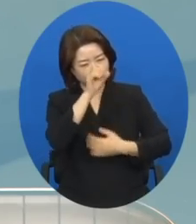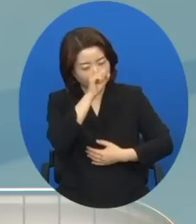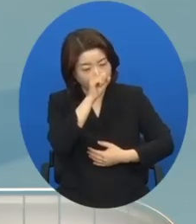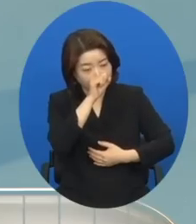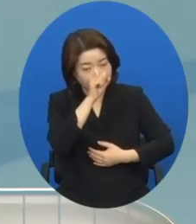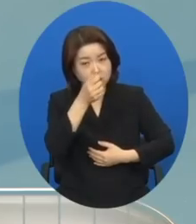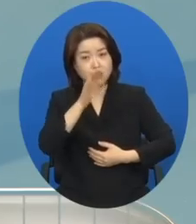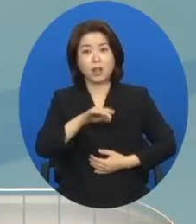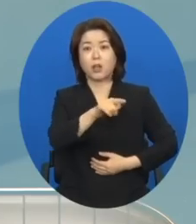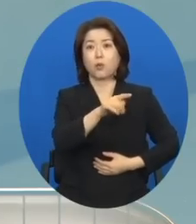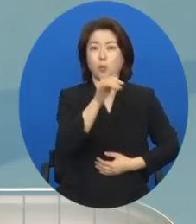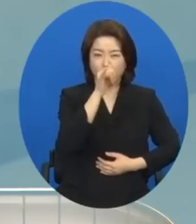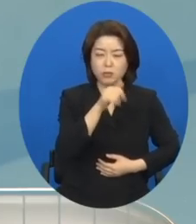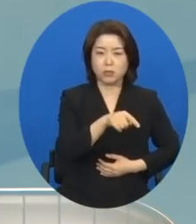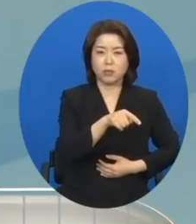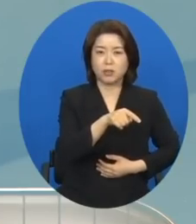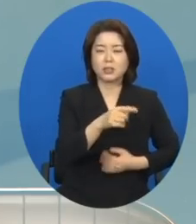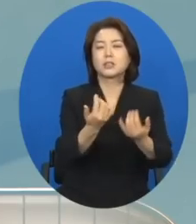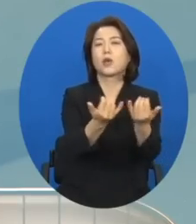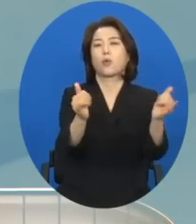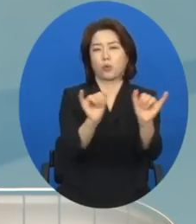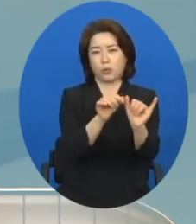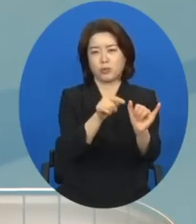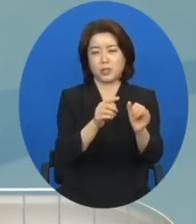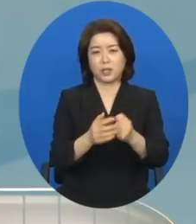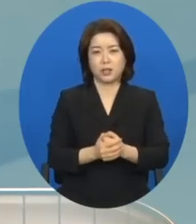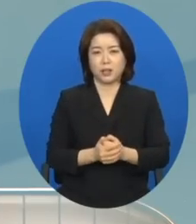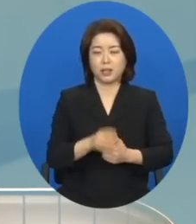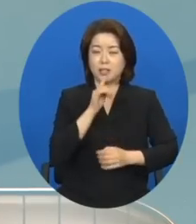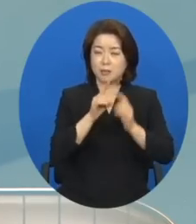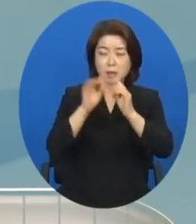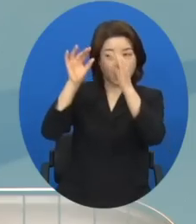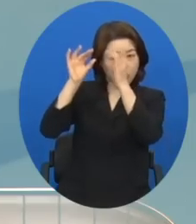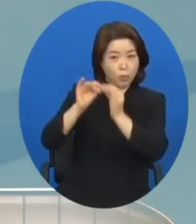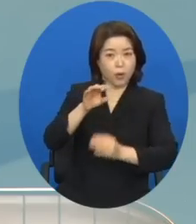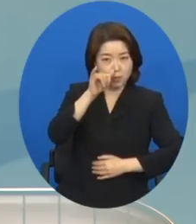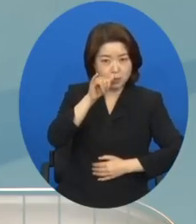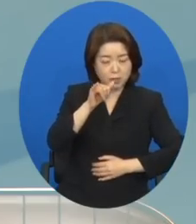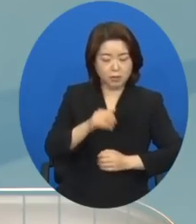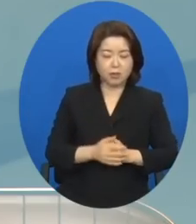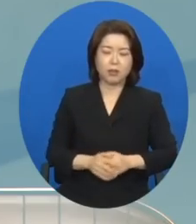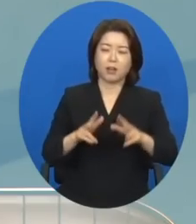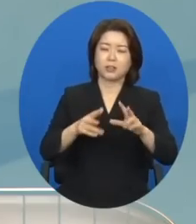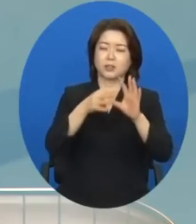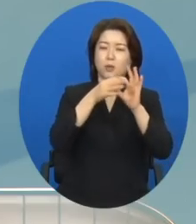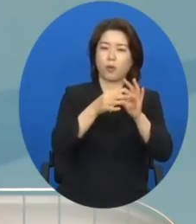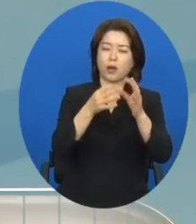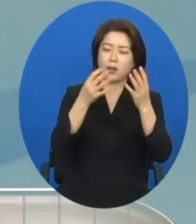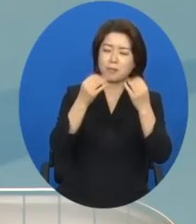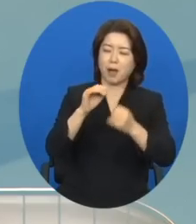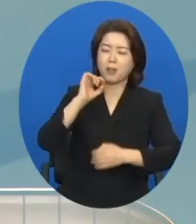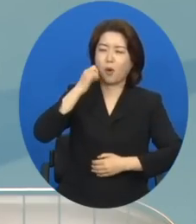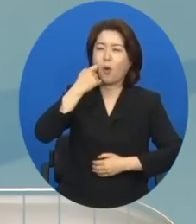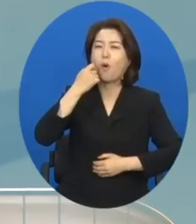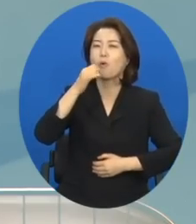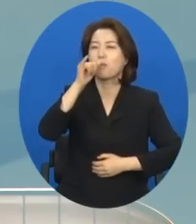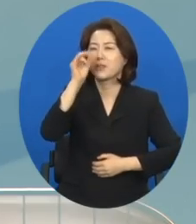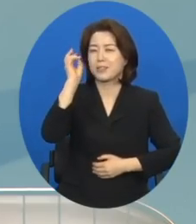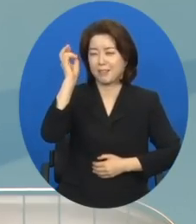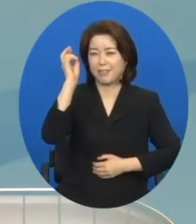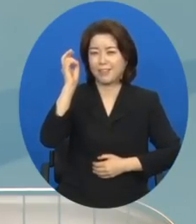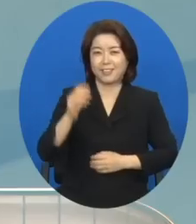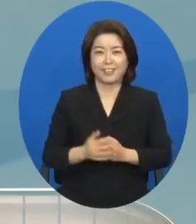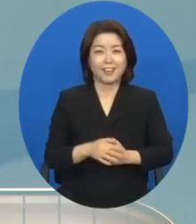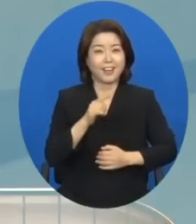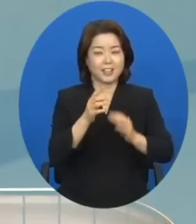곳이 공동체라는 거예요. 혹시 이 말에 공감이 되면 지금 관계에 많은 어려움이 있는 분일 가능성이 높습니다.